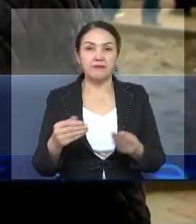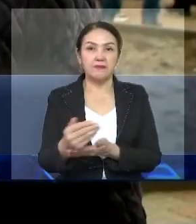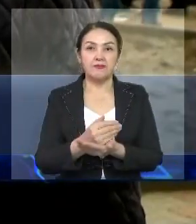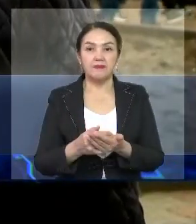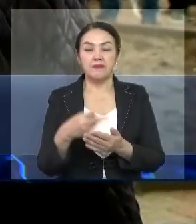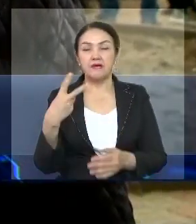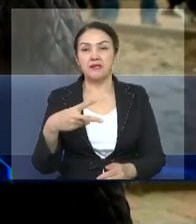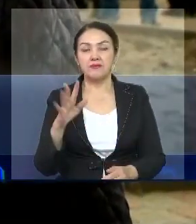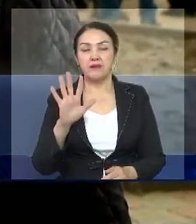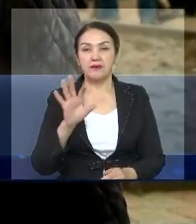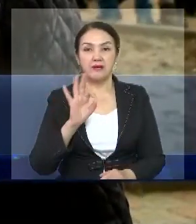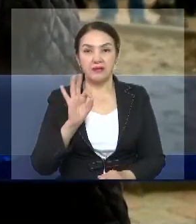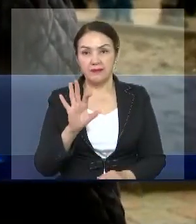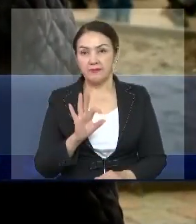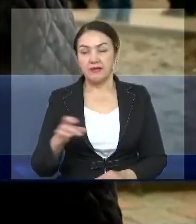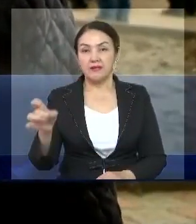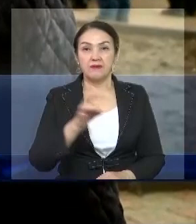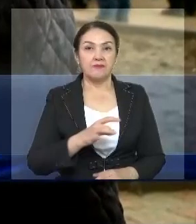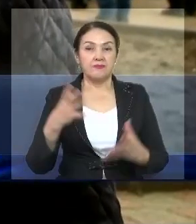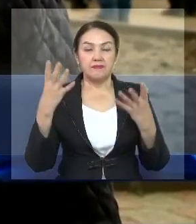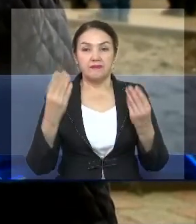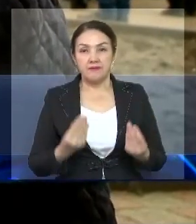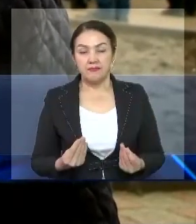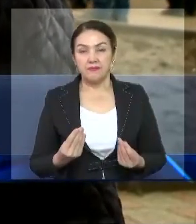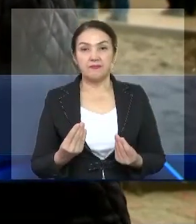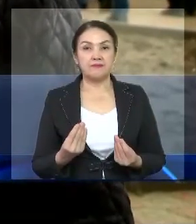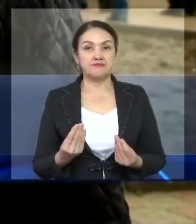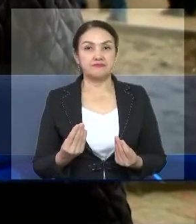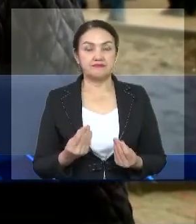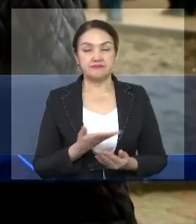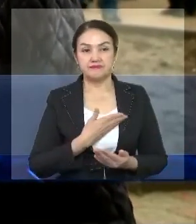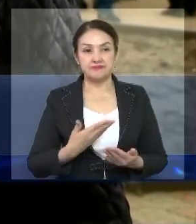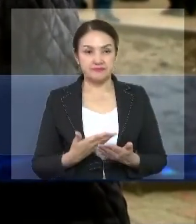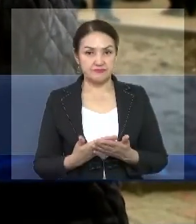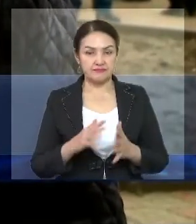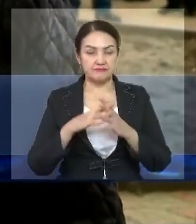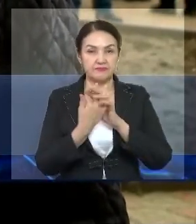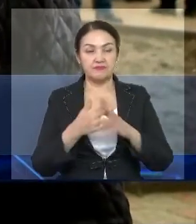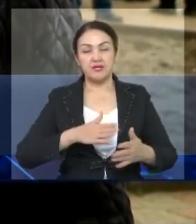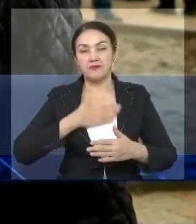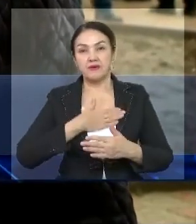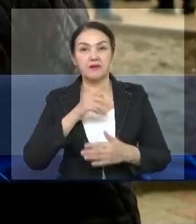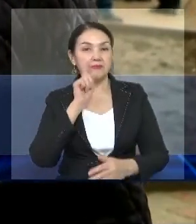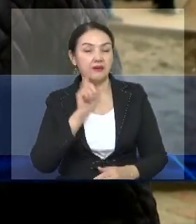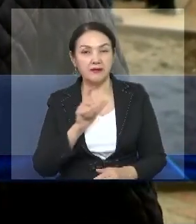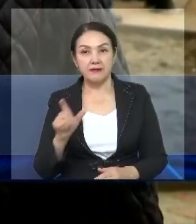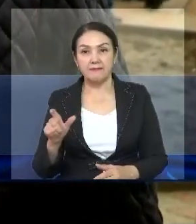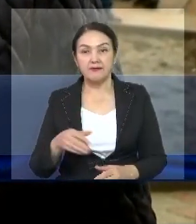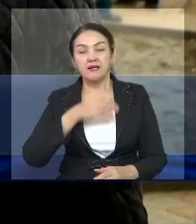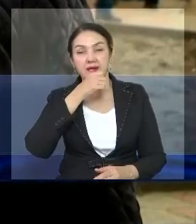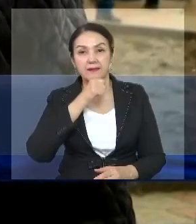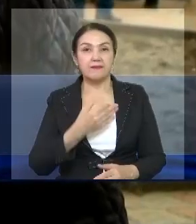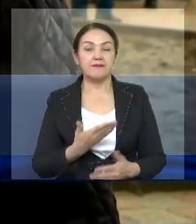Мынау 25-ші қазан республика орай күніне біздің ауылдың белсенді жастары мен